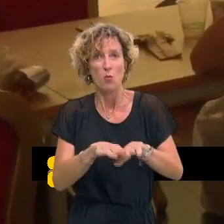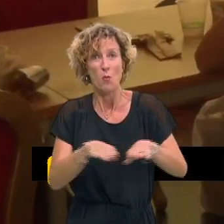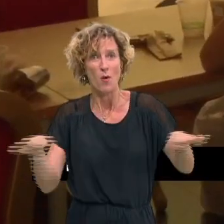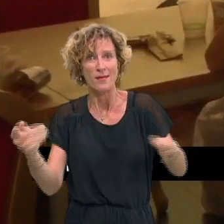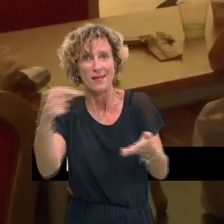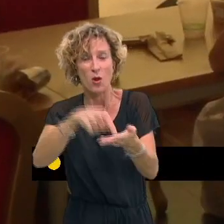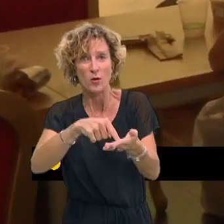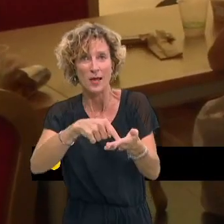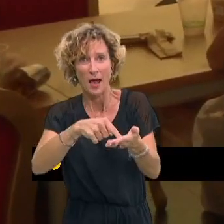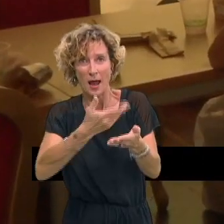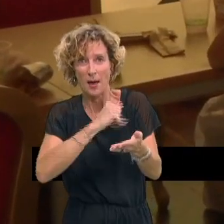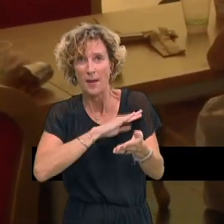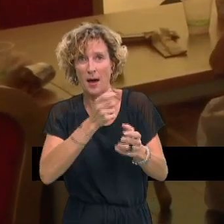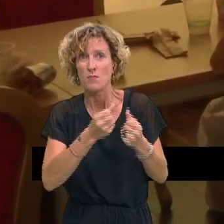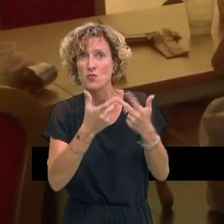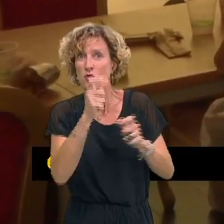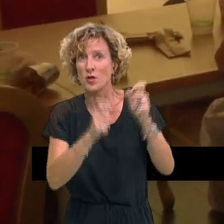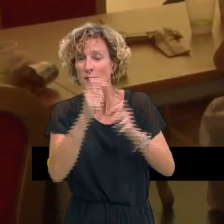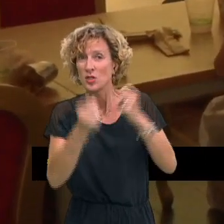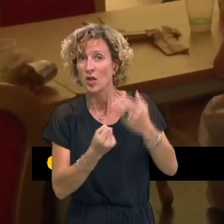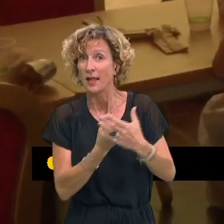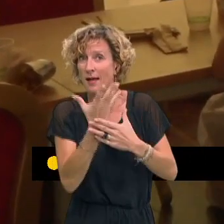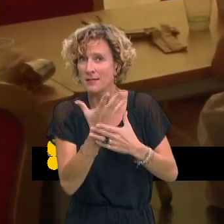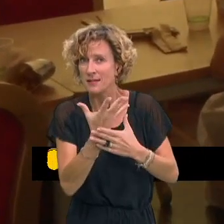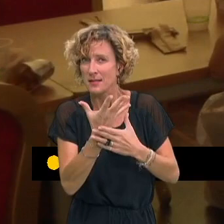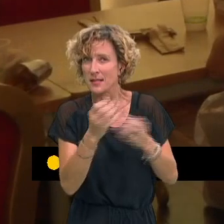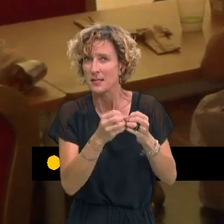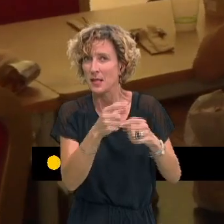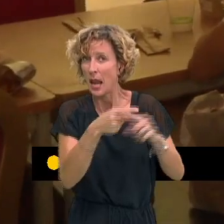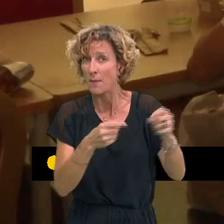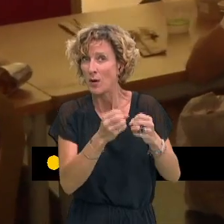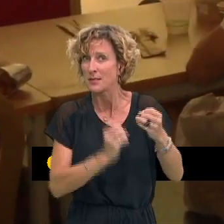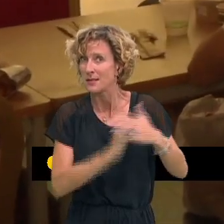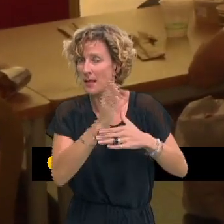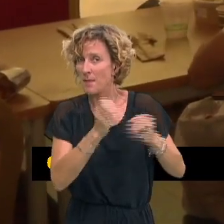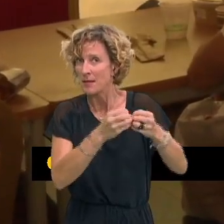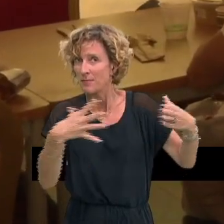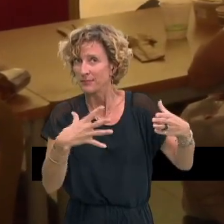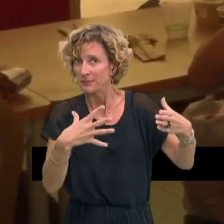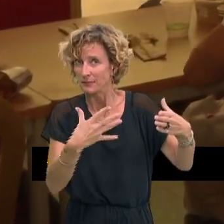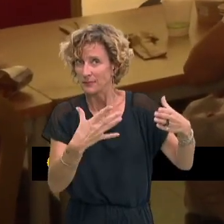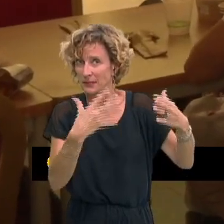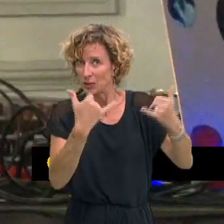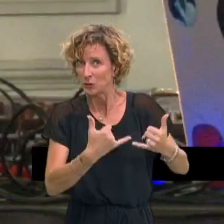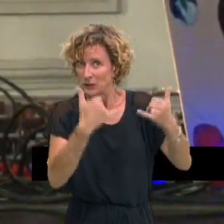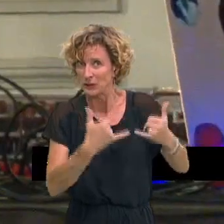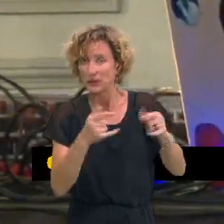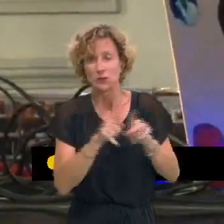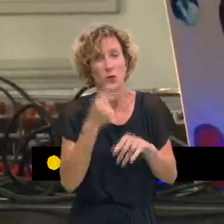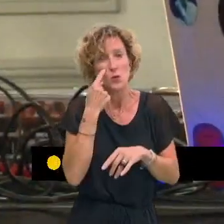puisqu'elle est surreprésentée. Plus de la moitié de nos artistes sont des artistes locaux. On le voit derrière nous, les circassiens qui